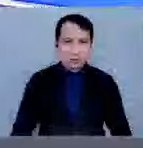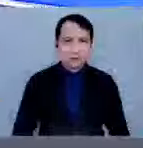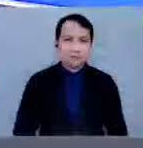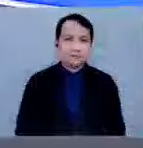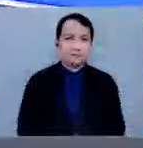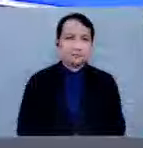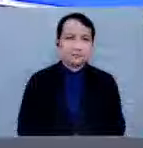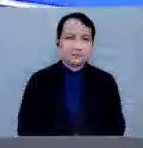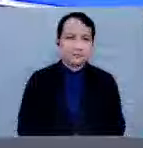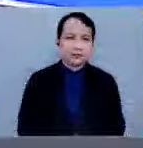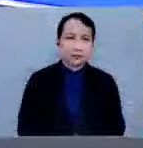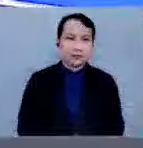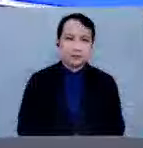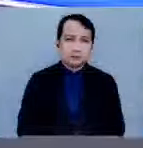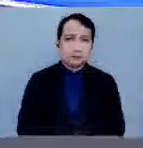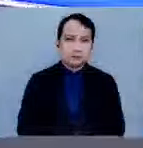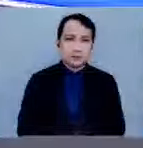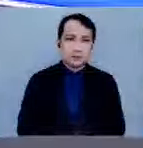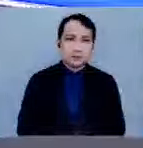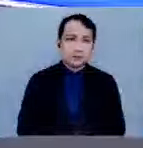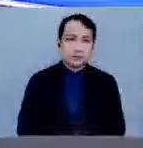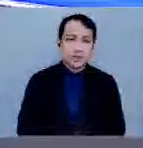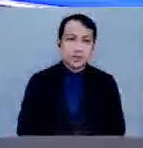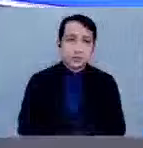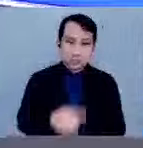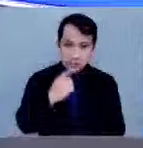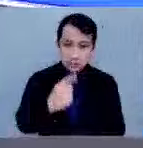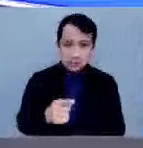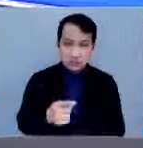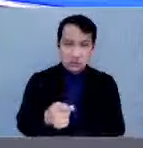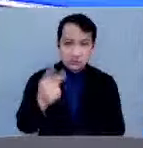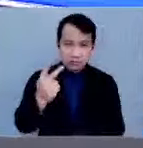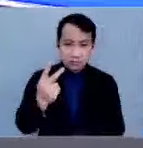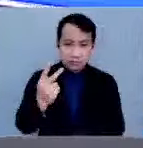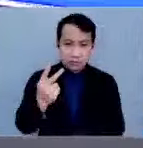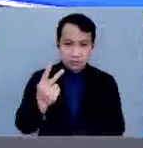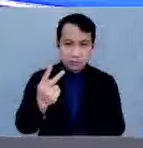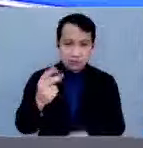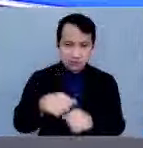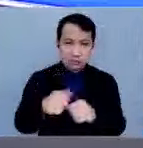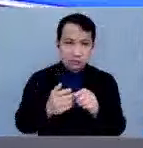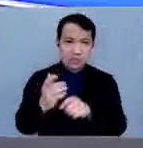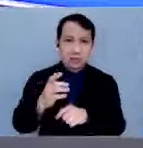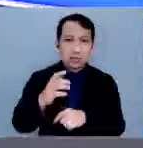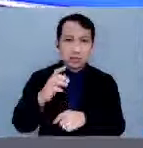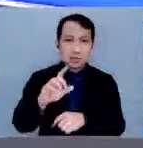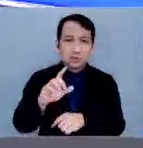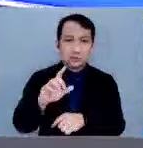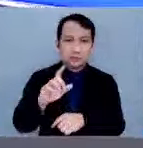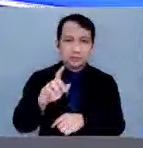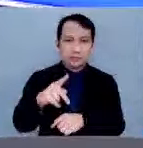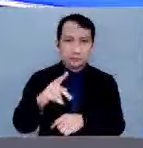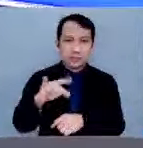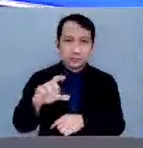Mga kapatid, natigil ng Phoenix Fuel Masters ang kanilang 2-game losing streak pagkatapos talunin ng Terra Firma Jeep kagabi,